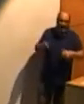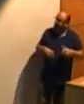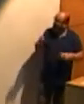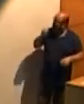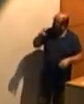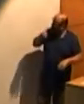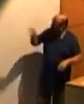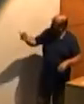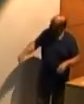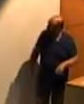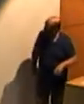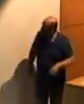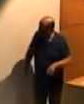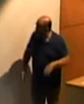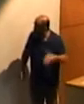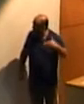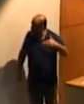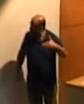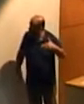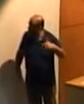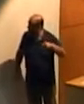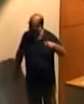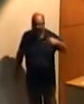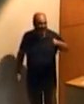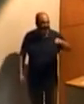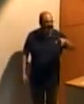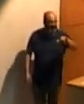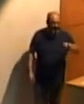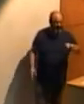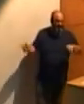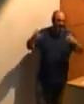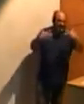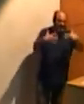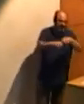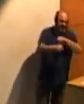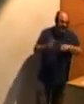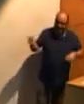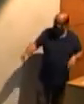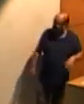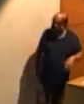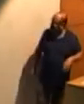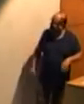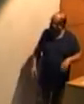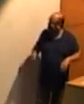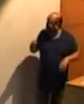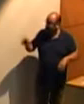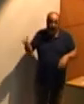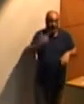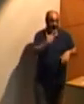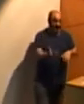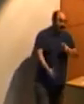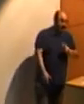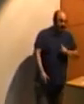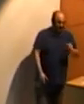lui depuis une somme une édition 18e de la mettrie qui dit depuis clairement